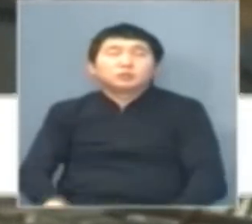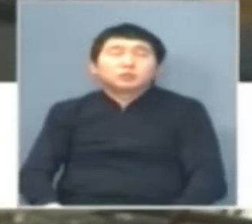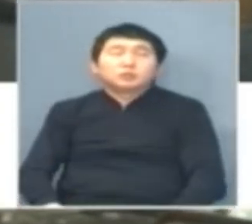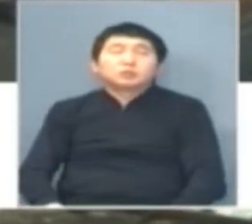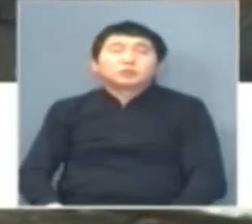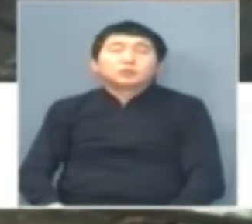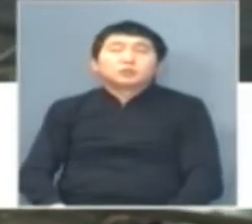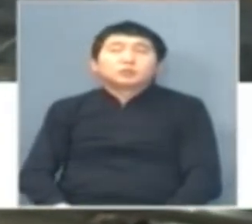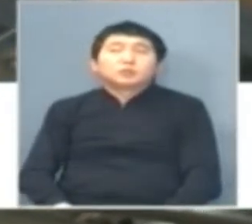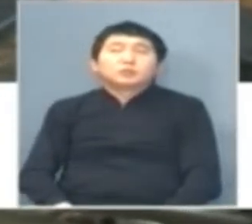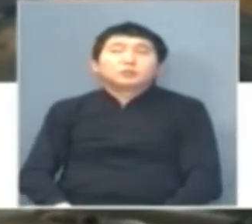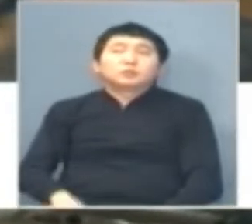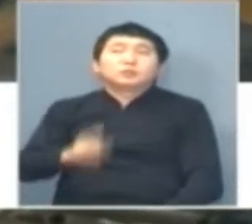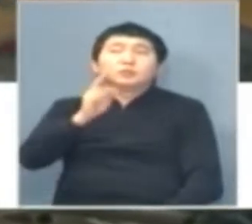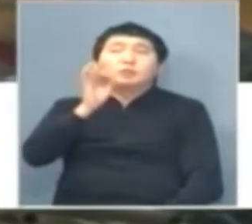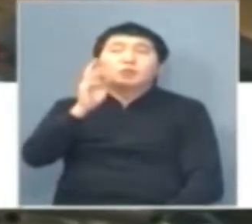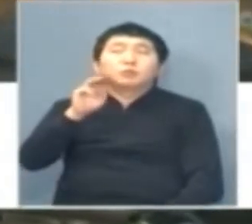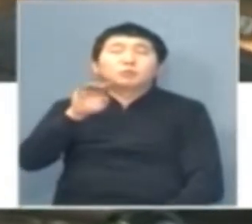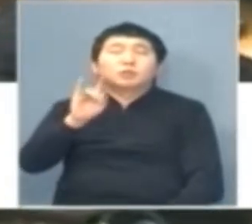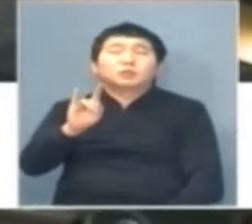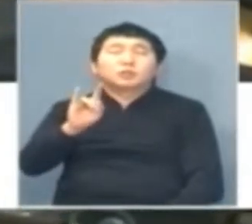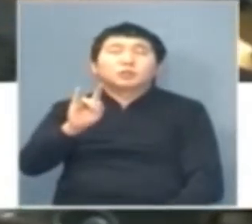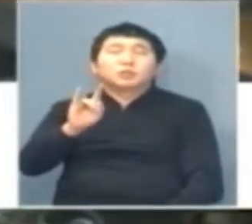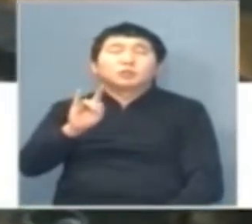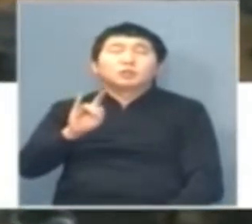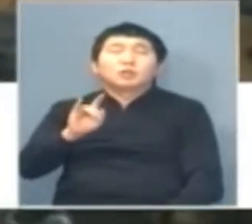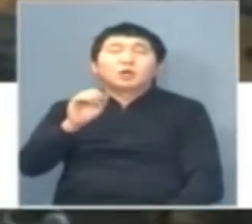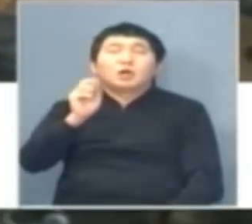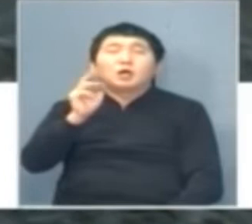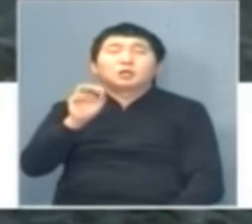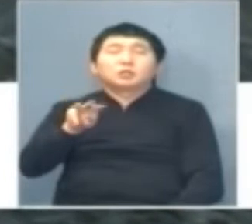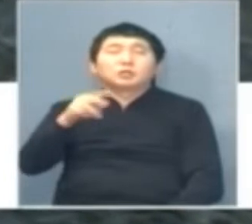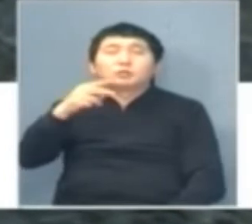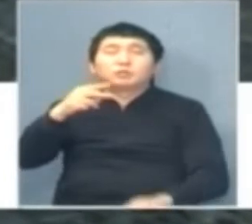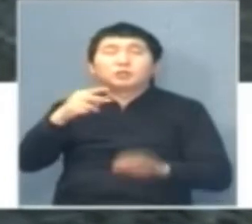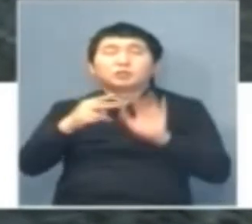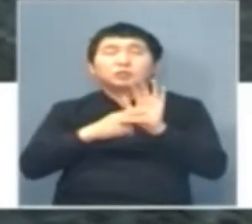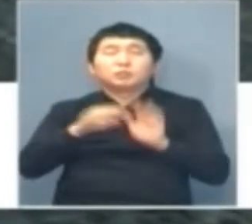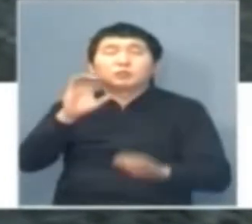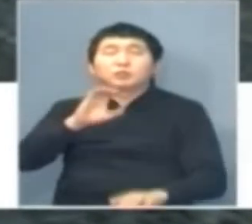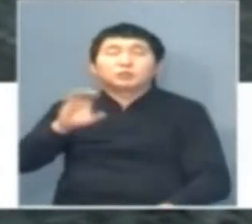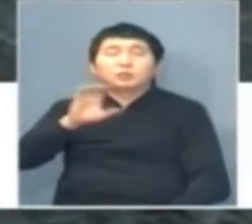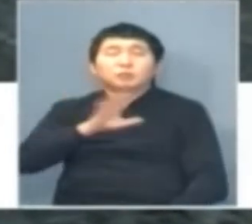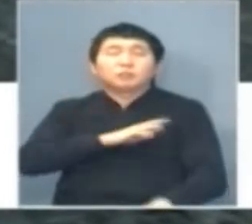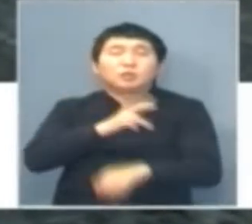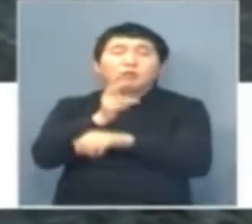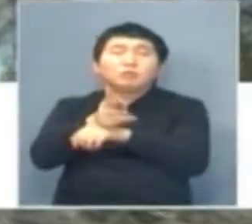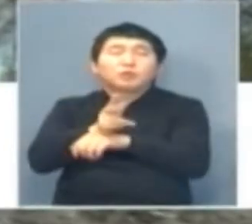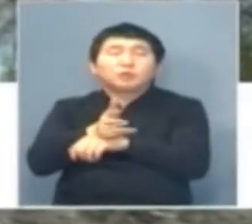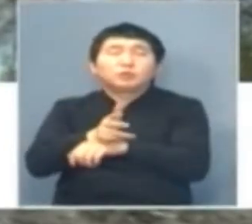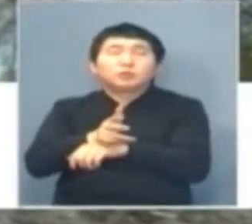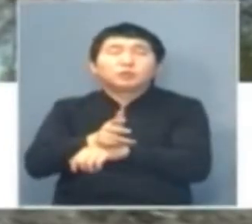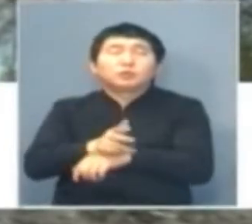По словам акима Кукпектинского района Раджана Сейтканова, 27 сентября в социальных сетях было распространено видео, в котором утверждается,